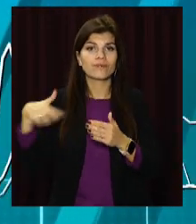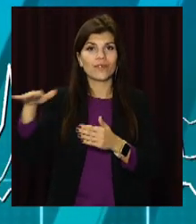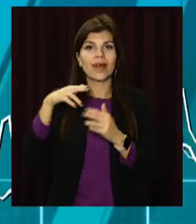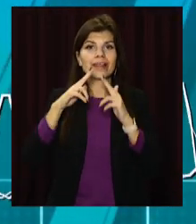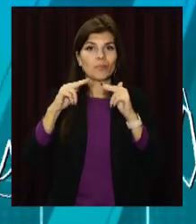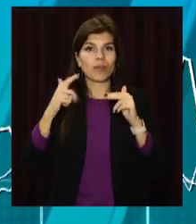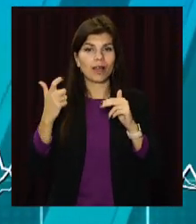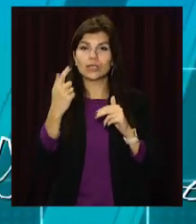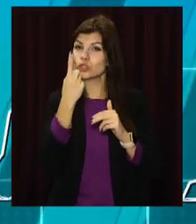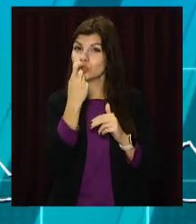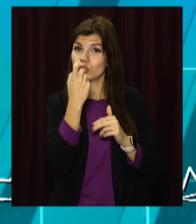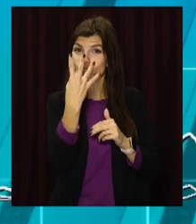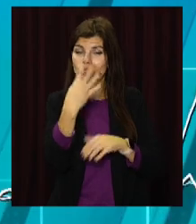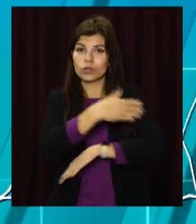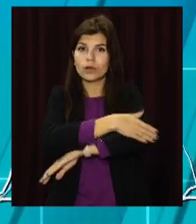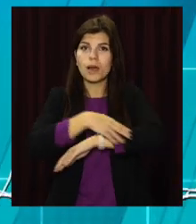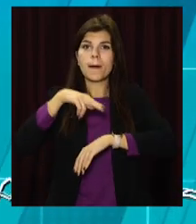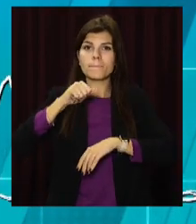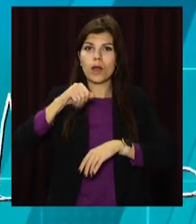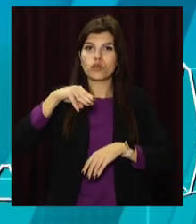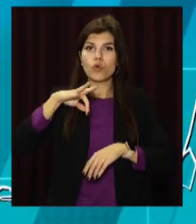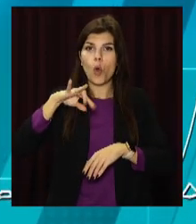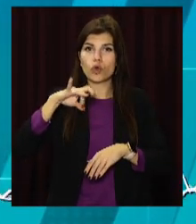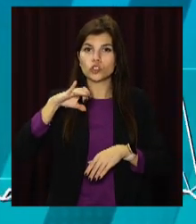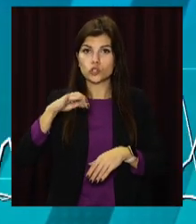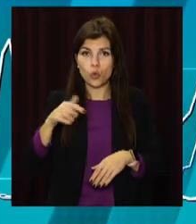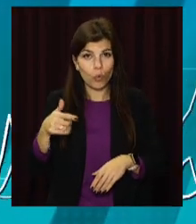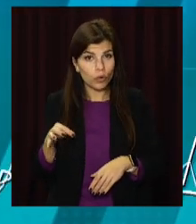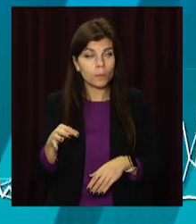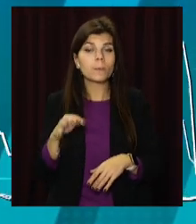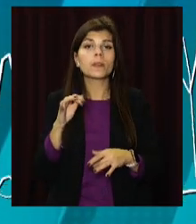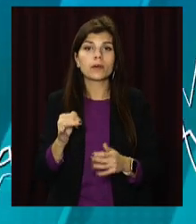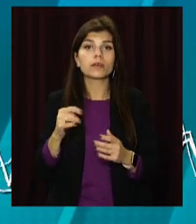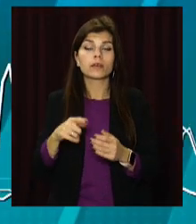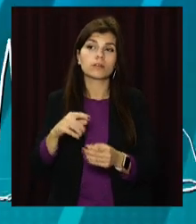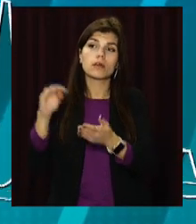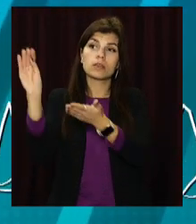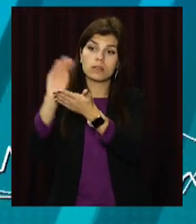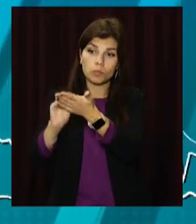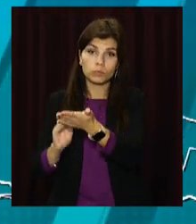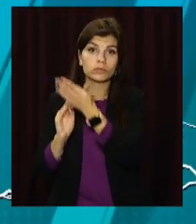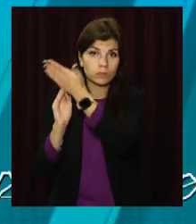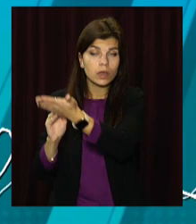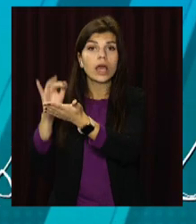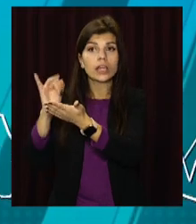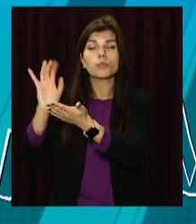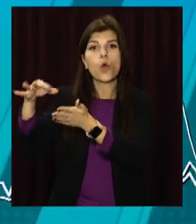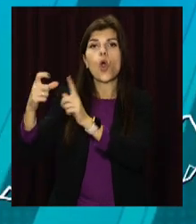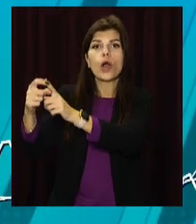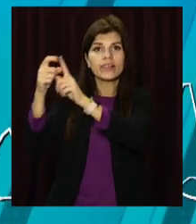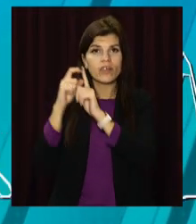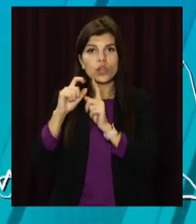простору 104 ЮА на вулиці Петержинського, 24, і отримали письмову відповідь на своє звернення